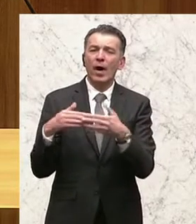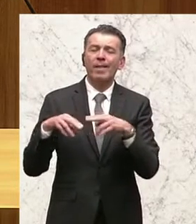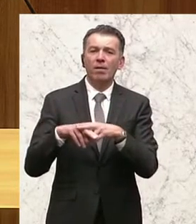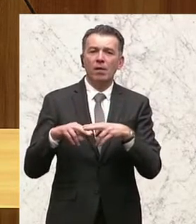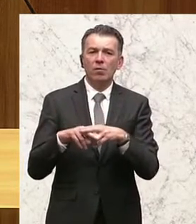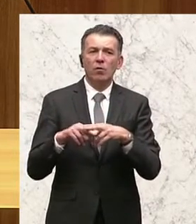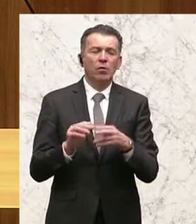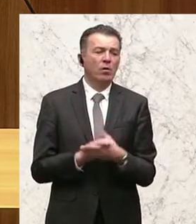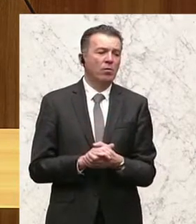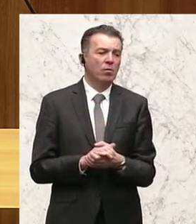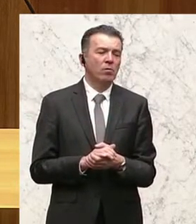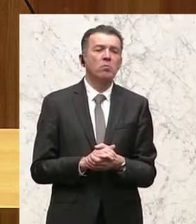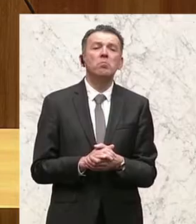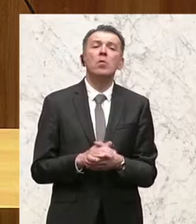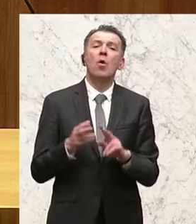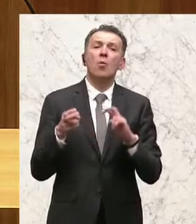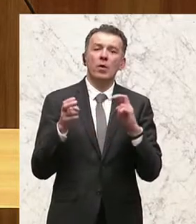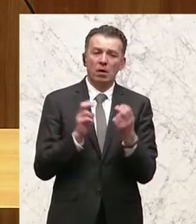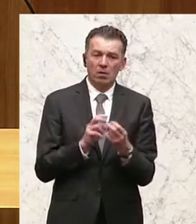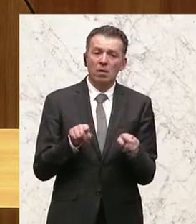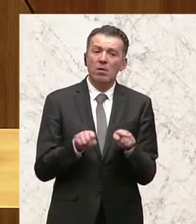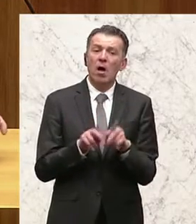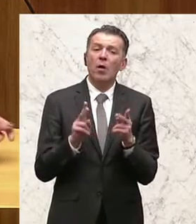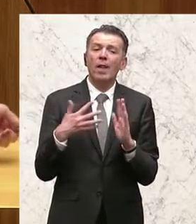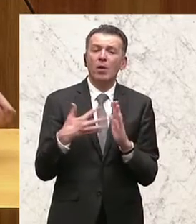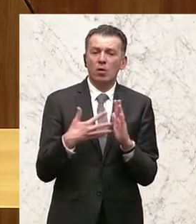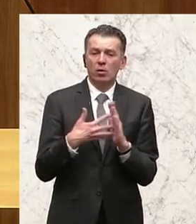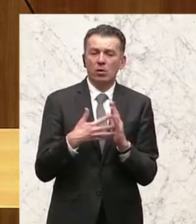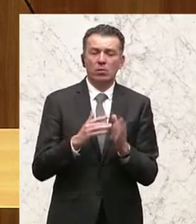Nationen nachprüfbar umgesetzt wird.